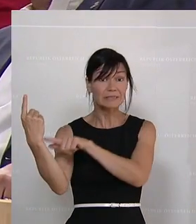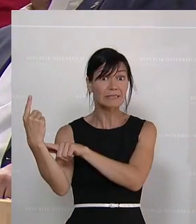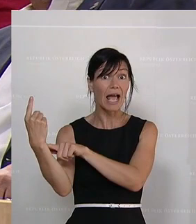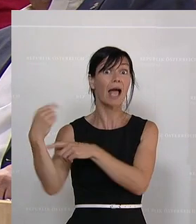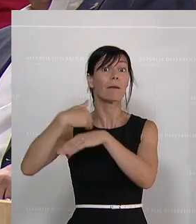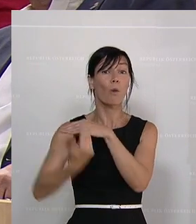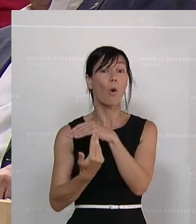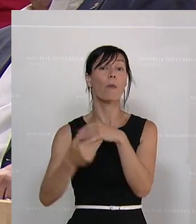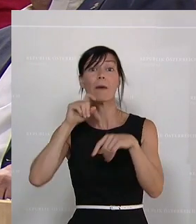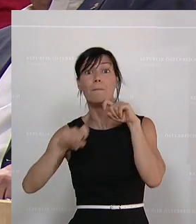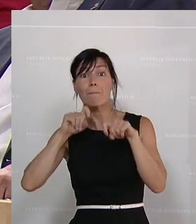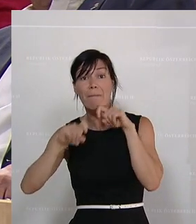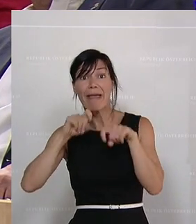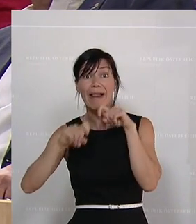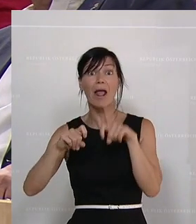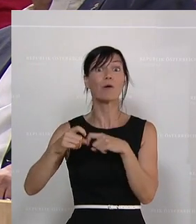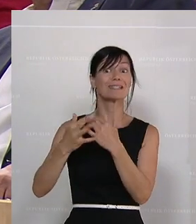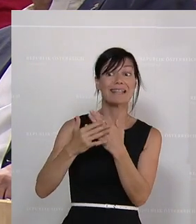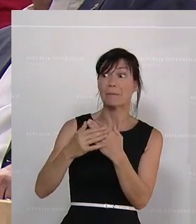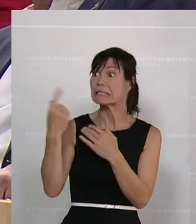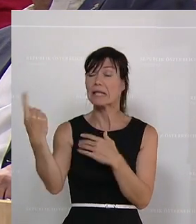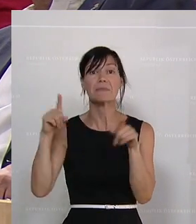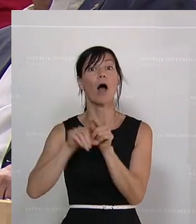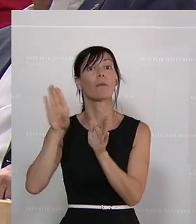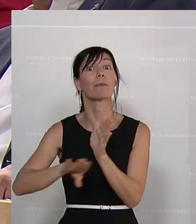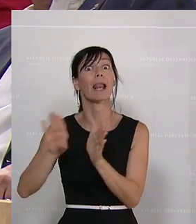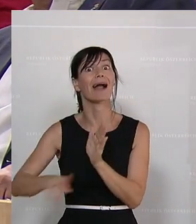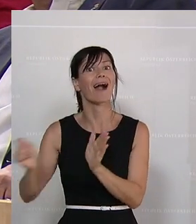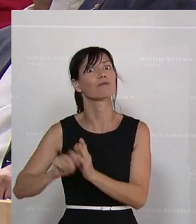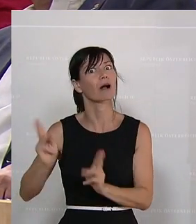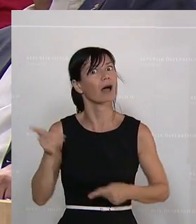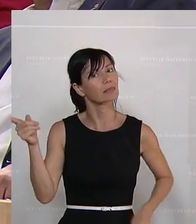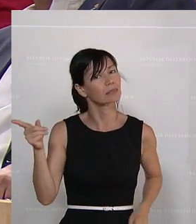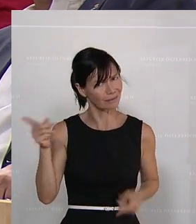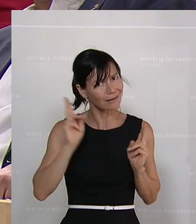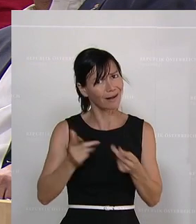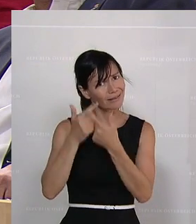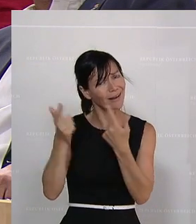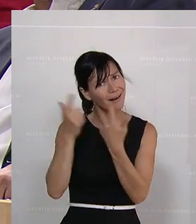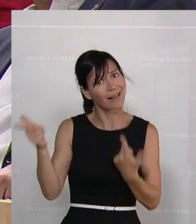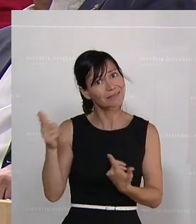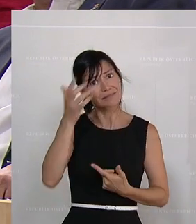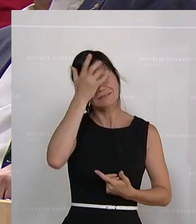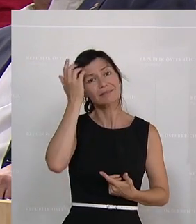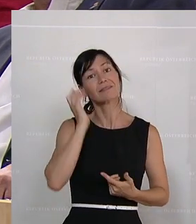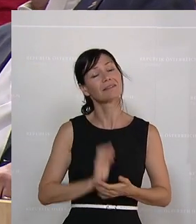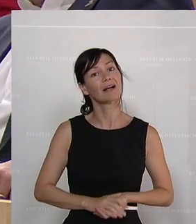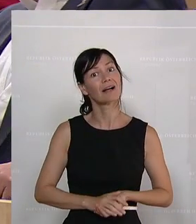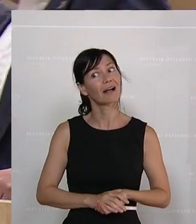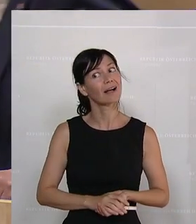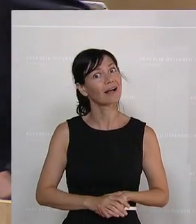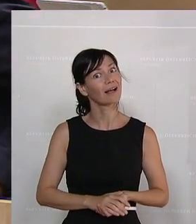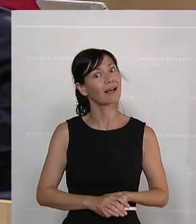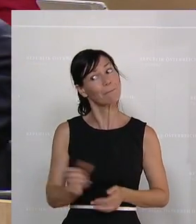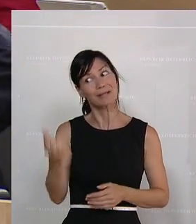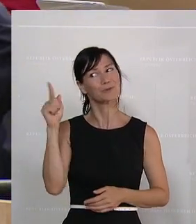die milch billiger einkaufen sollen können können sie das können sie das eine mindestpensionisten erklären grodd die